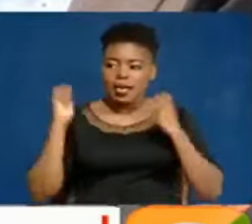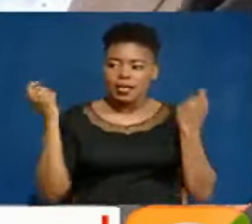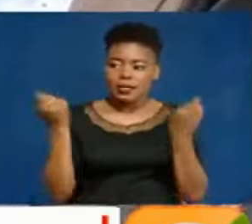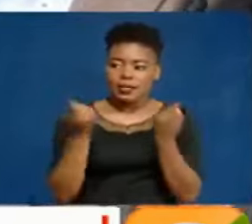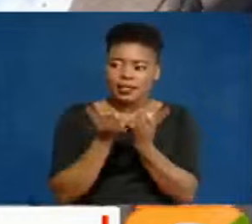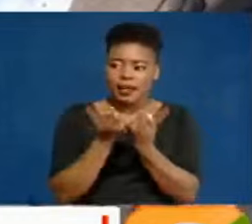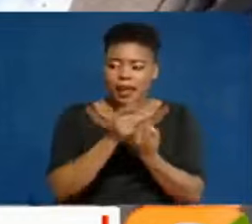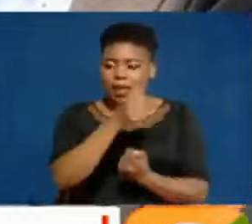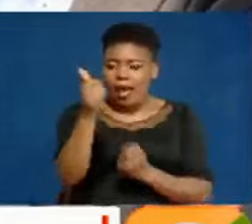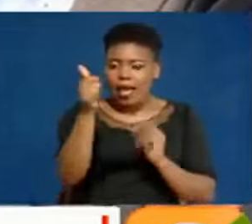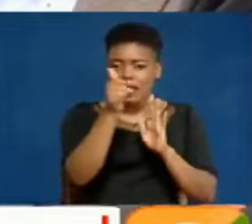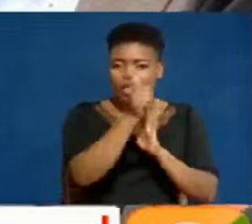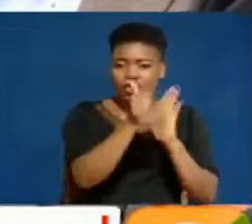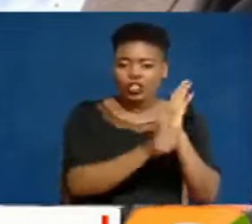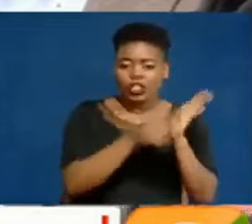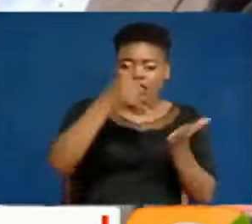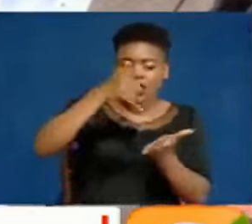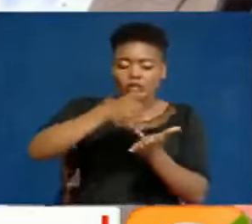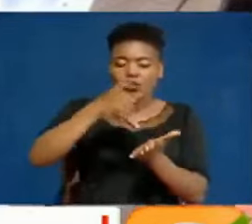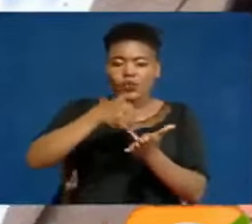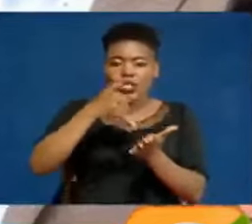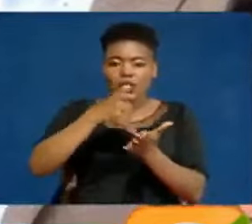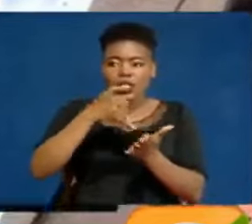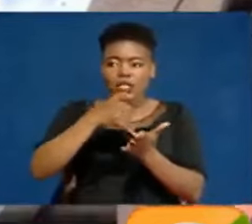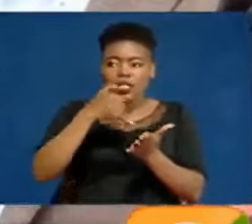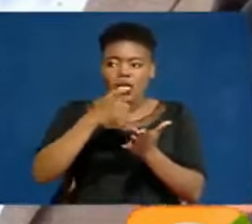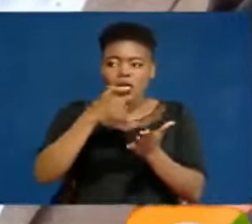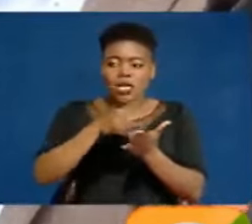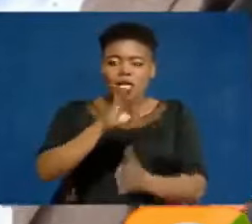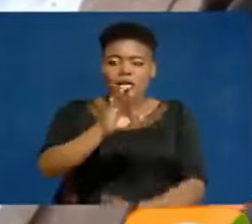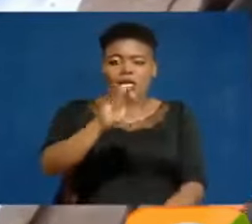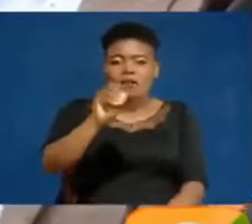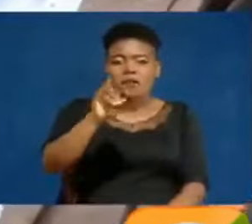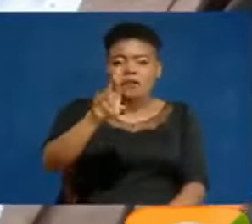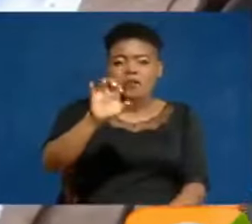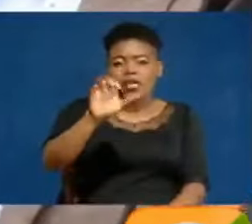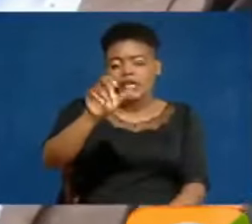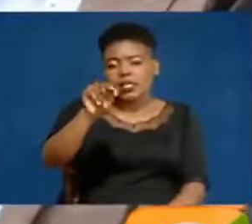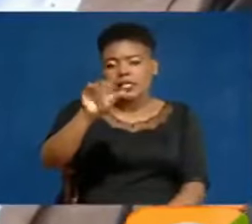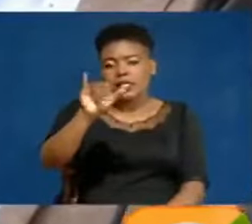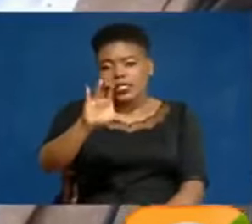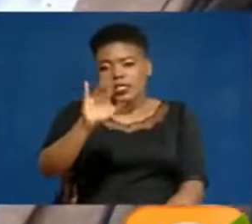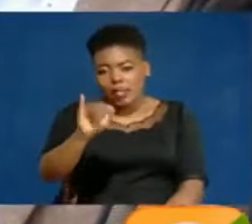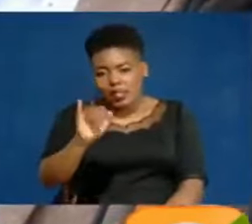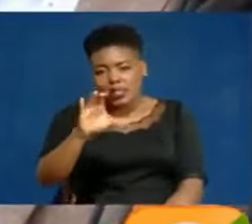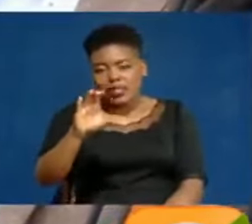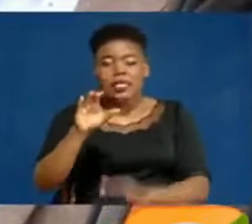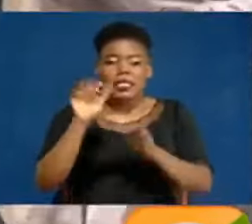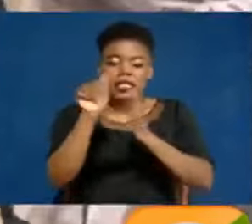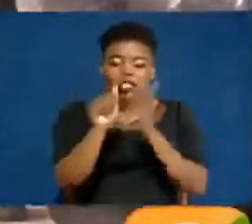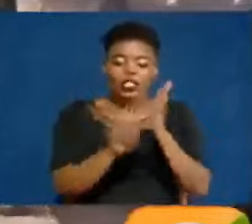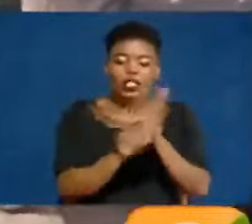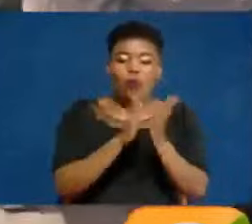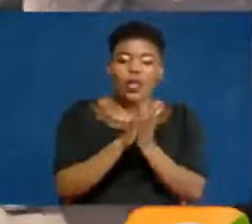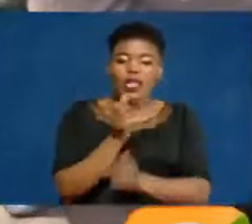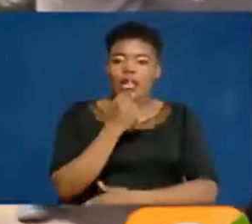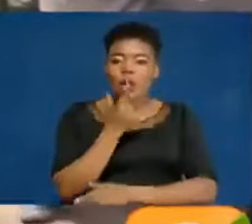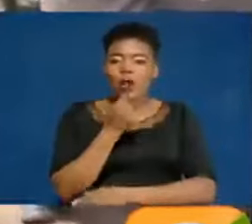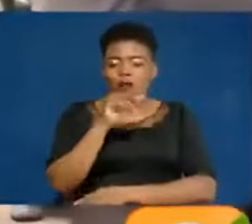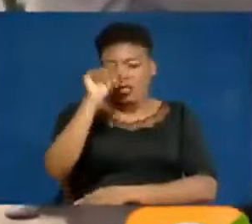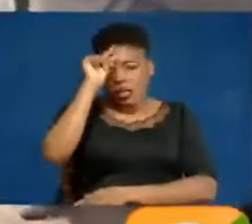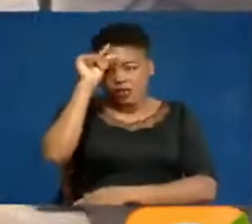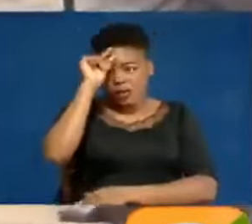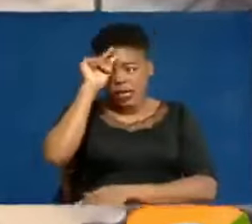and the other agencies, including the forensics agencies, the government chemists, and everybody else is here. Kingine